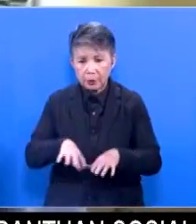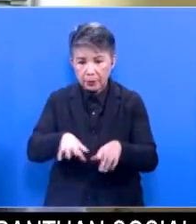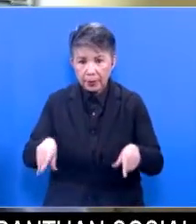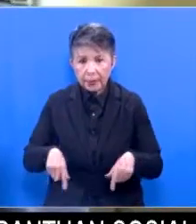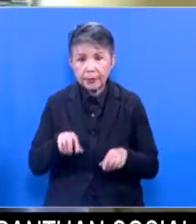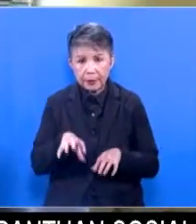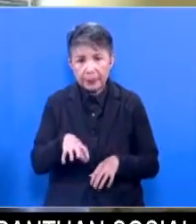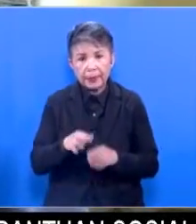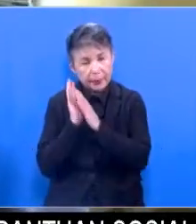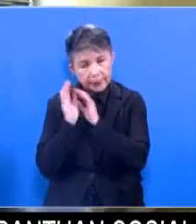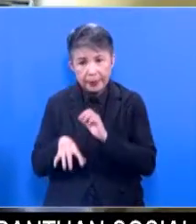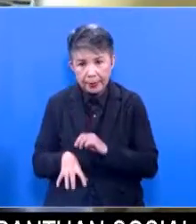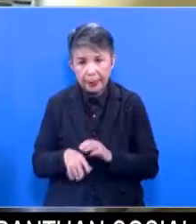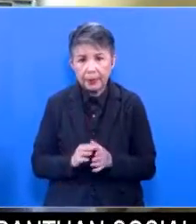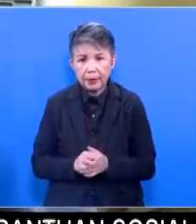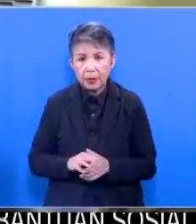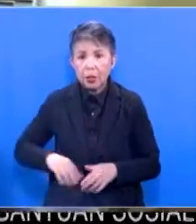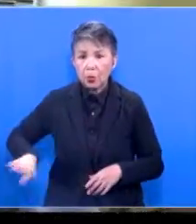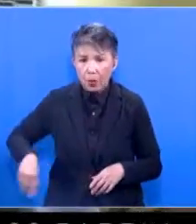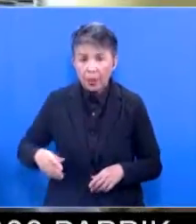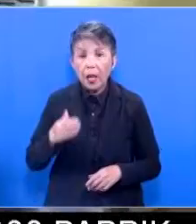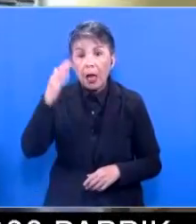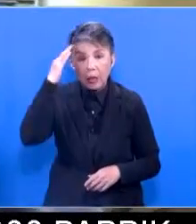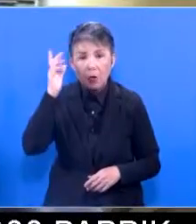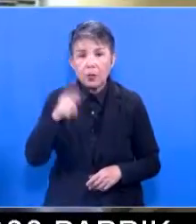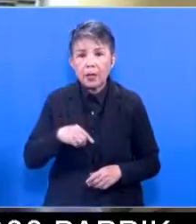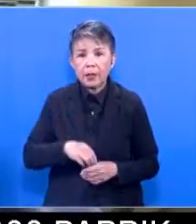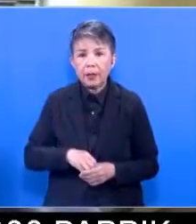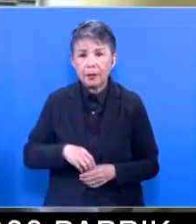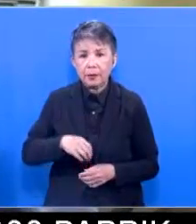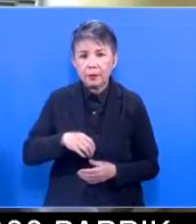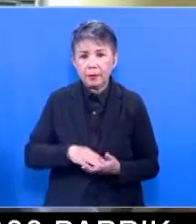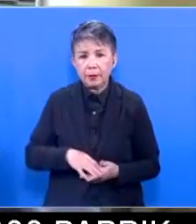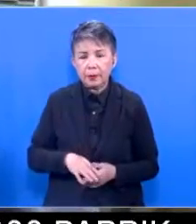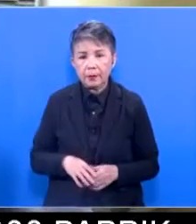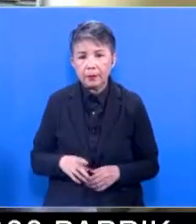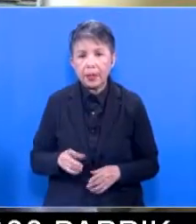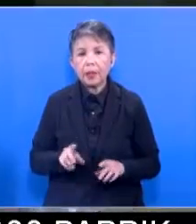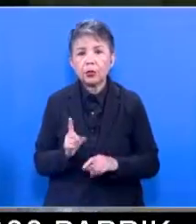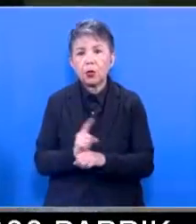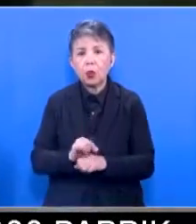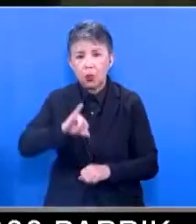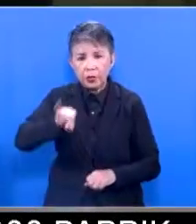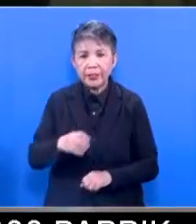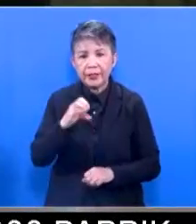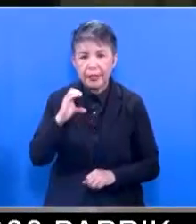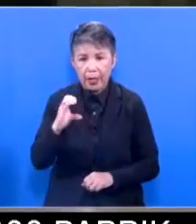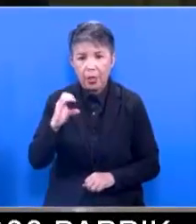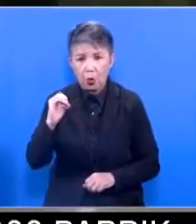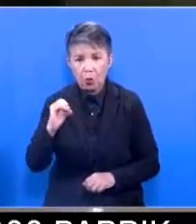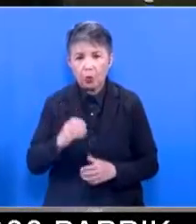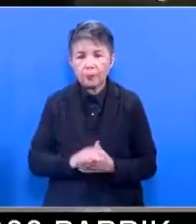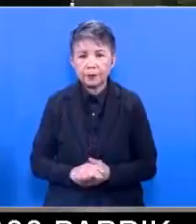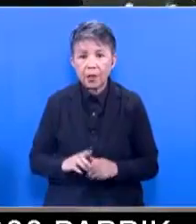keluarga juga tahunya dari pihak Jiko sendiri, tapi saya nggak tahu.